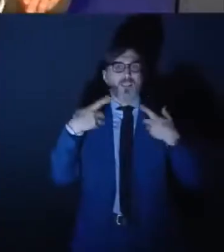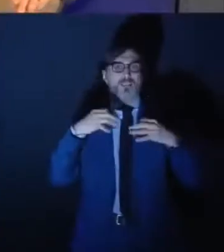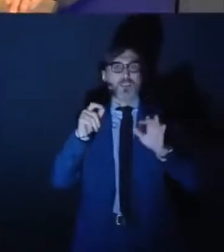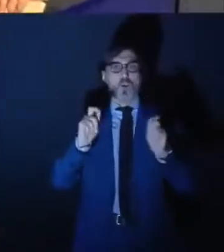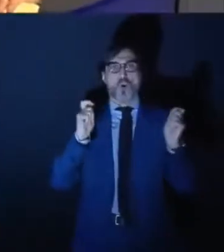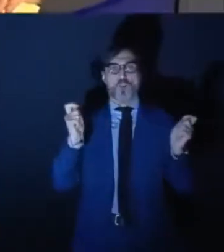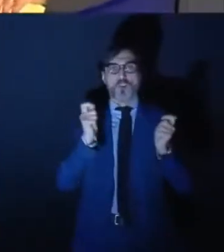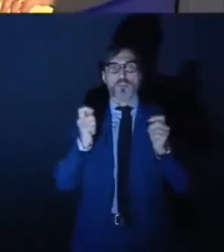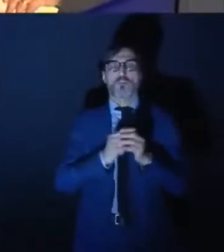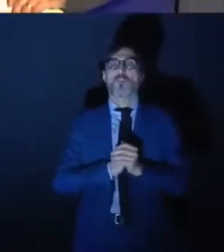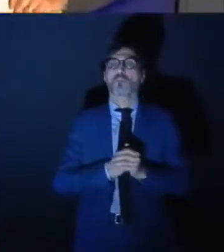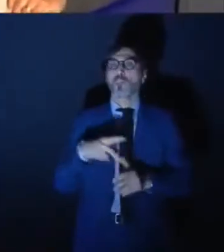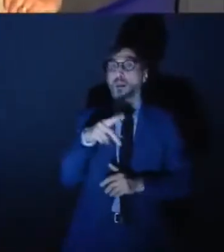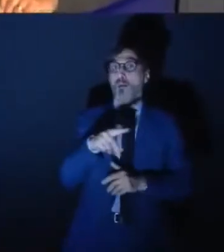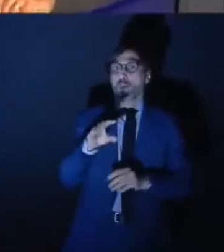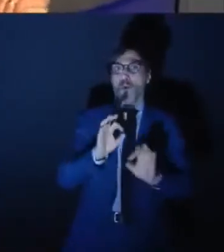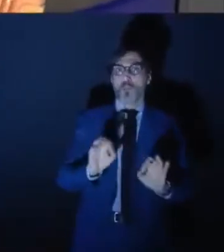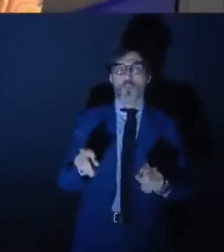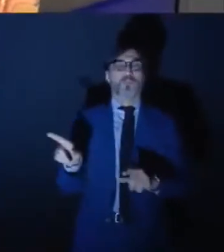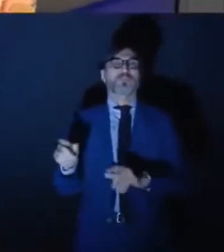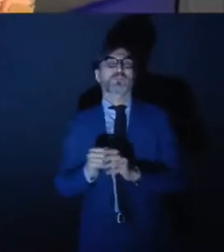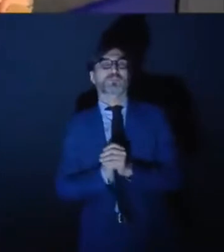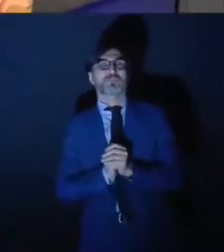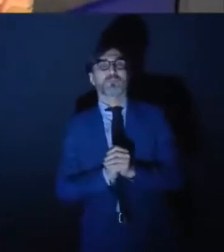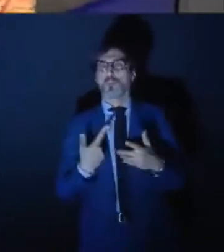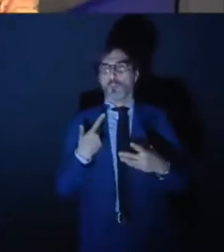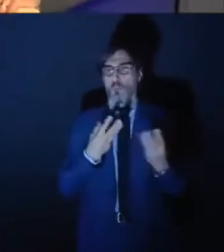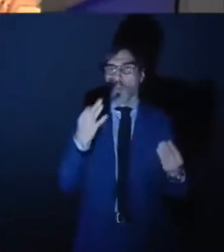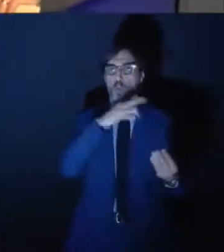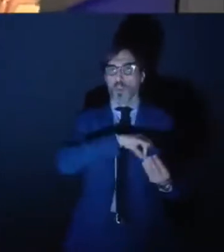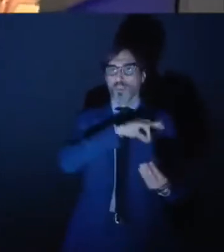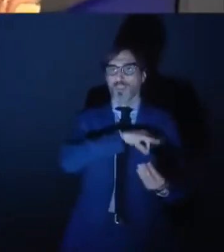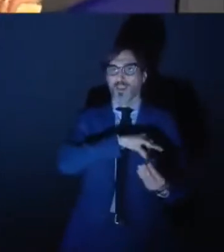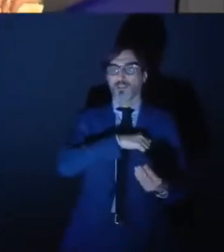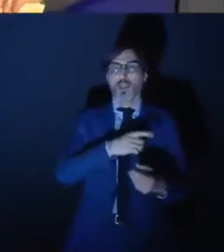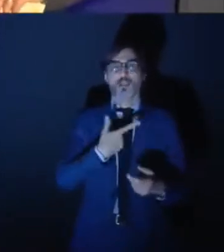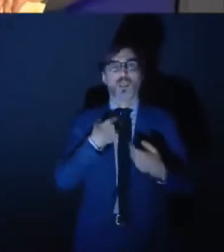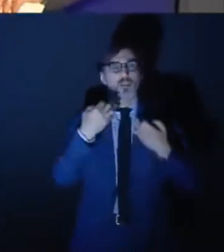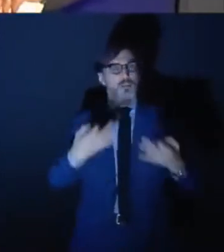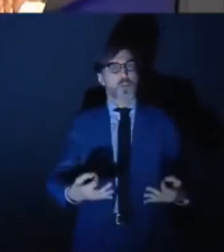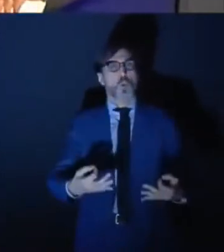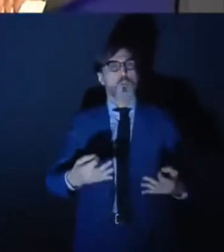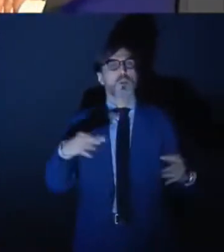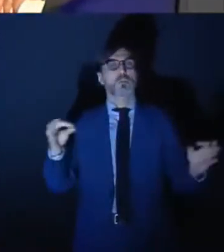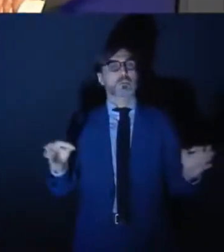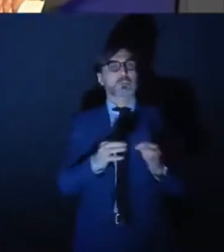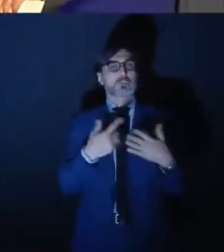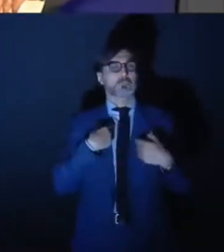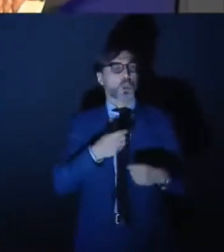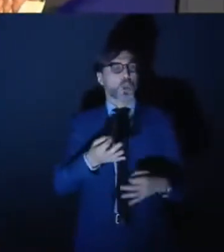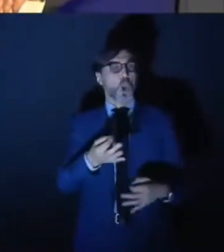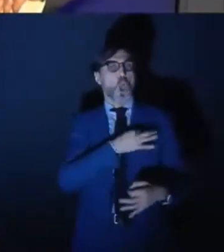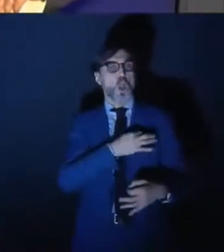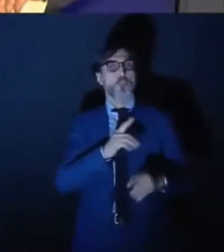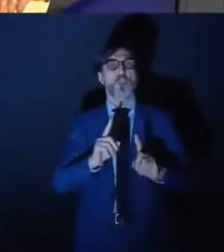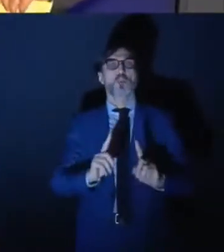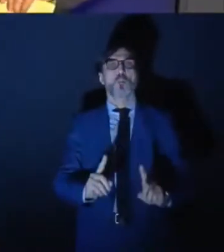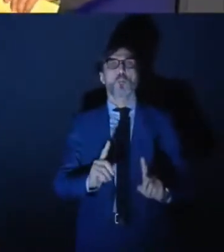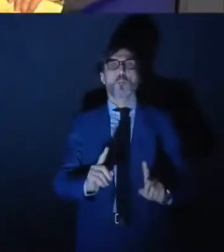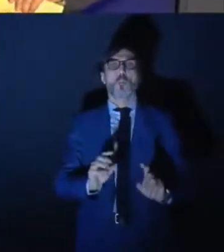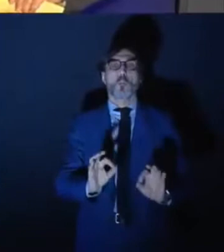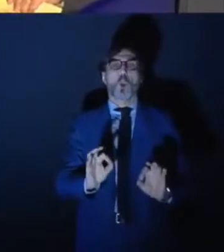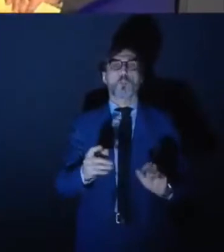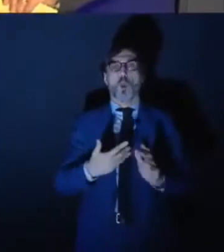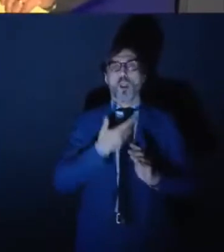e si è è stato veramente interessante sicuramente 6 mi ha colpito la tua